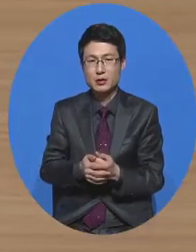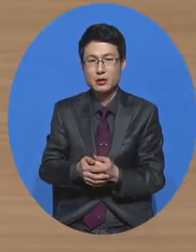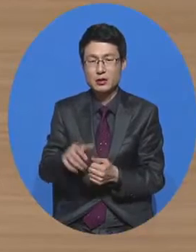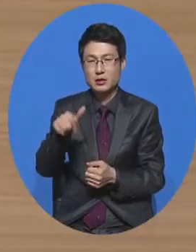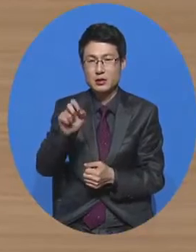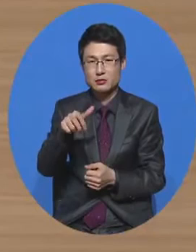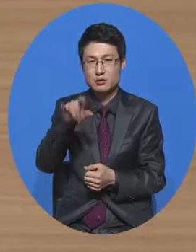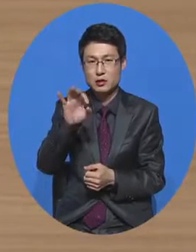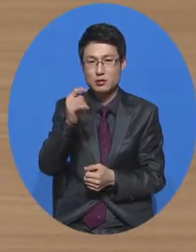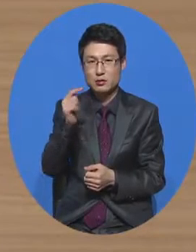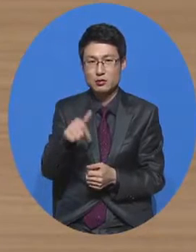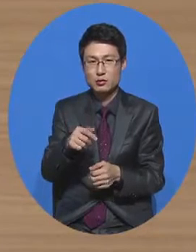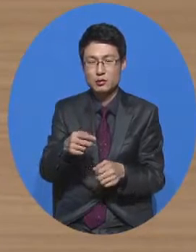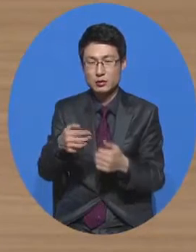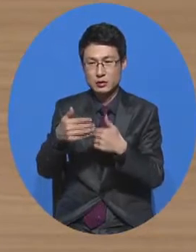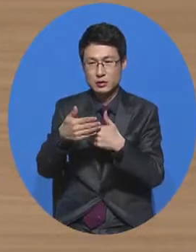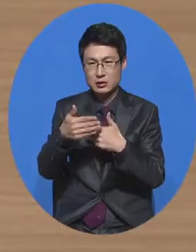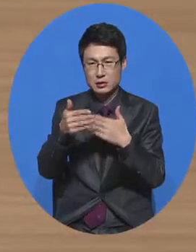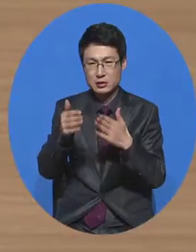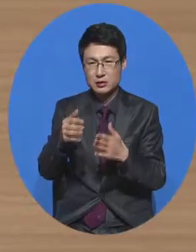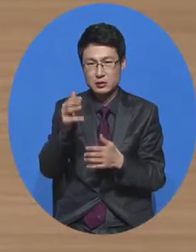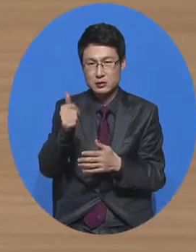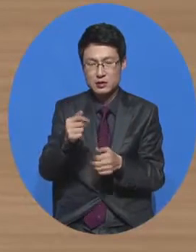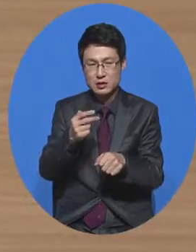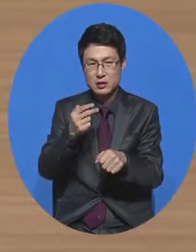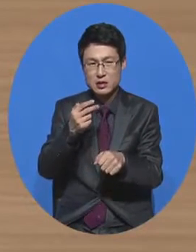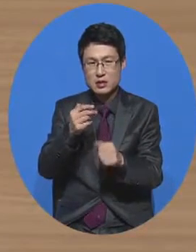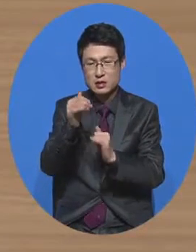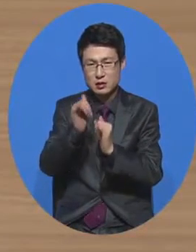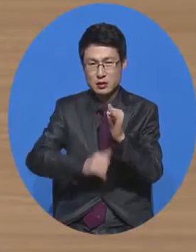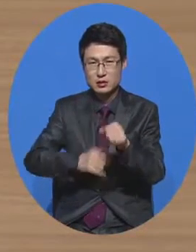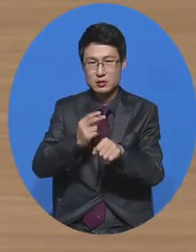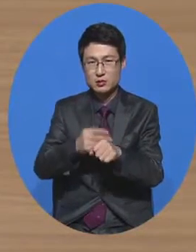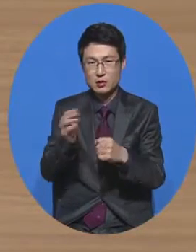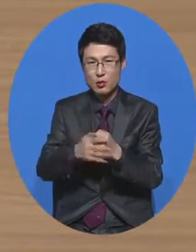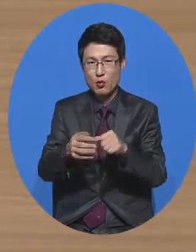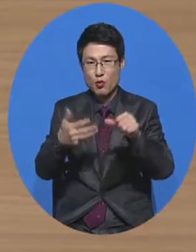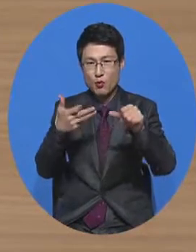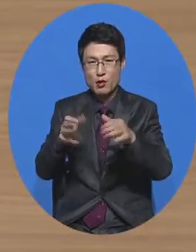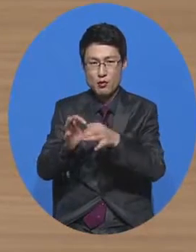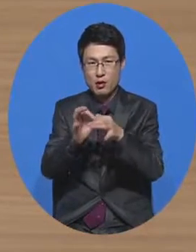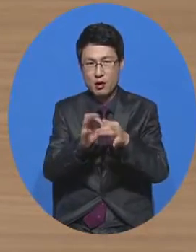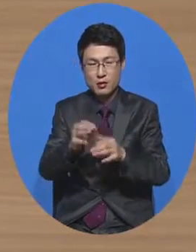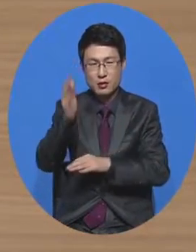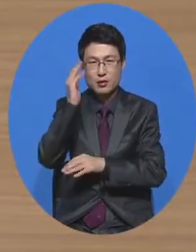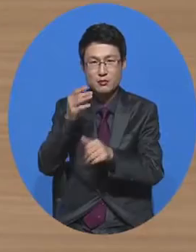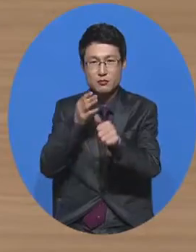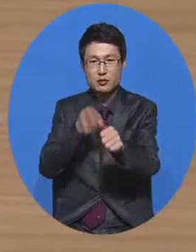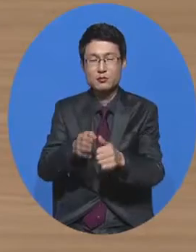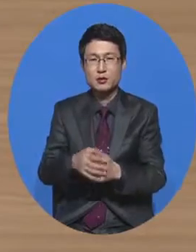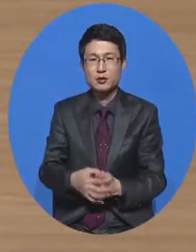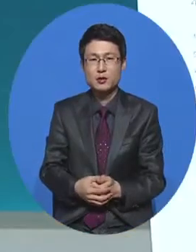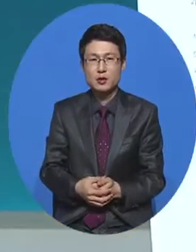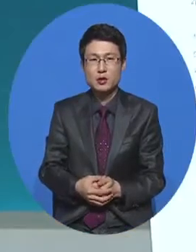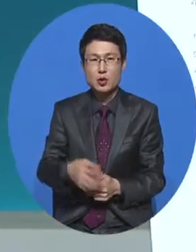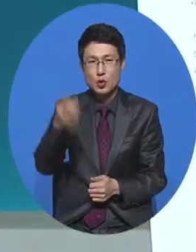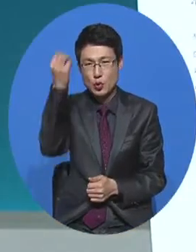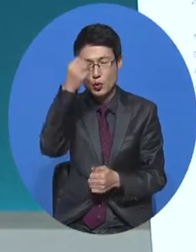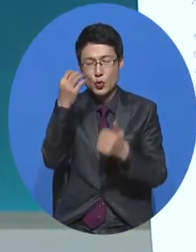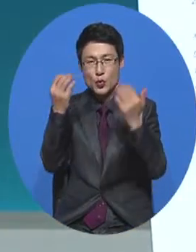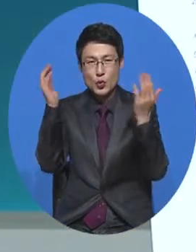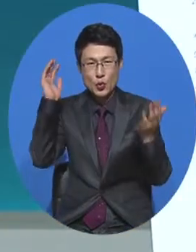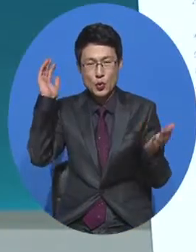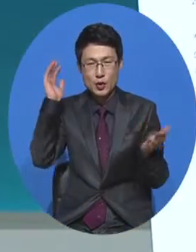실장님이 역시 역사 교표 사이 신이 가요 어떻게 보셨는지 5.18 관련된 얘기 좀 해 주십시오 예거 등